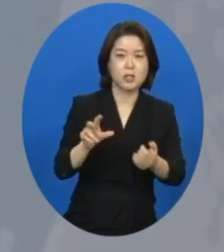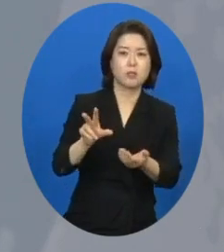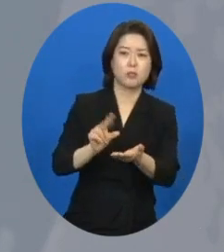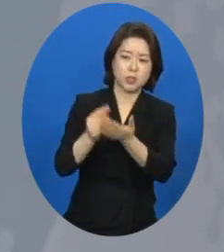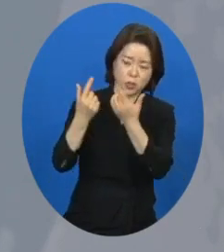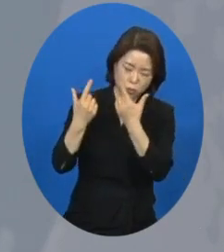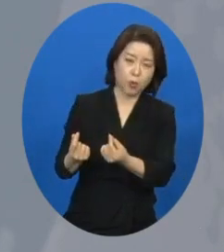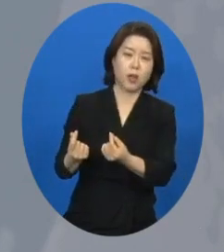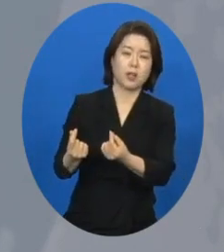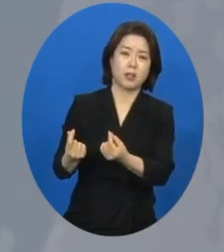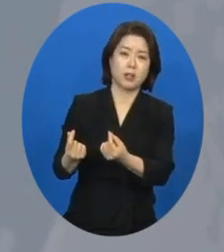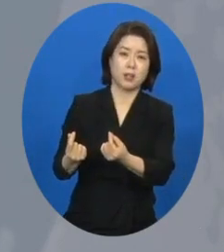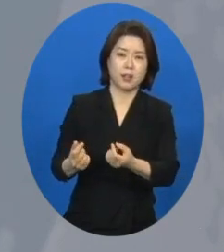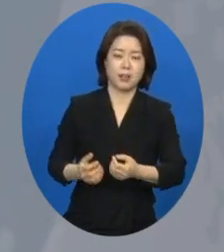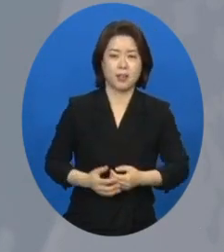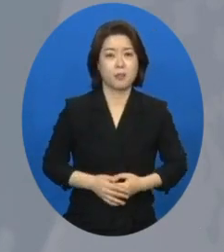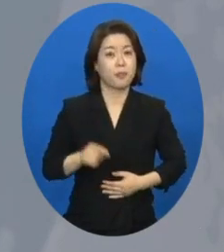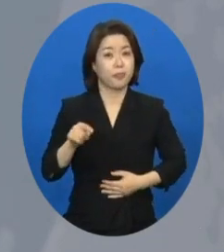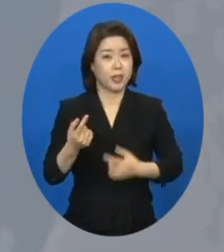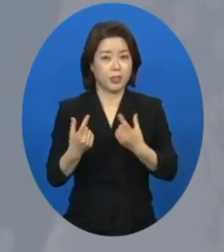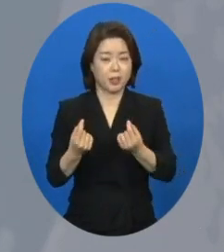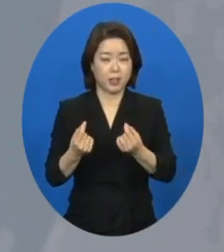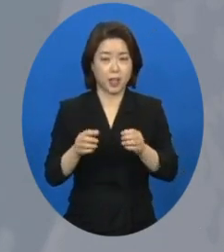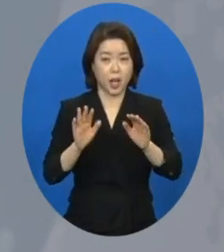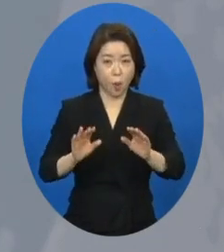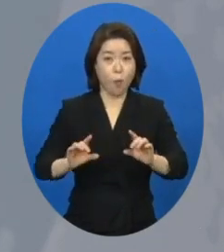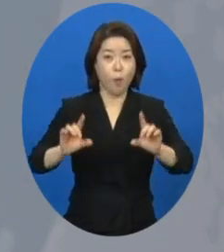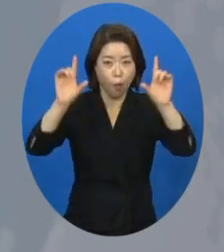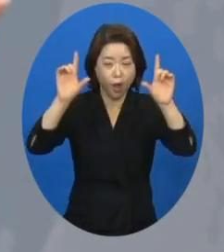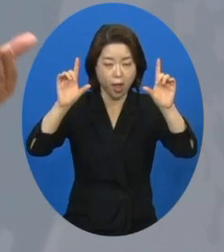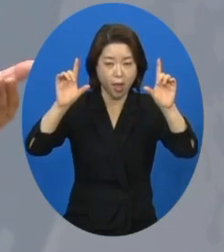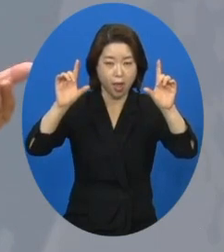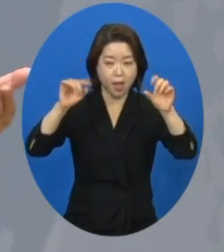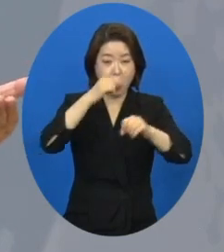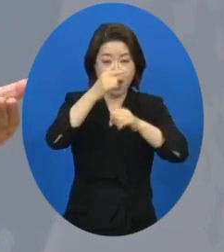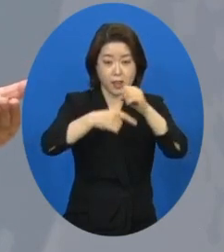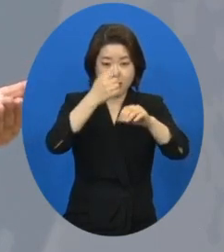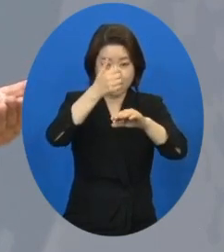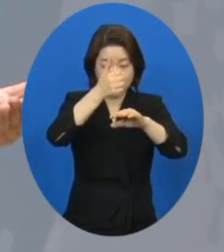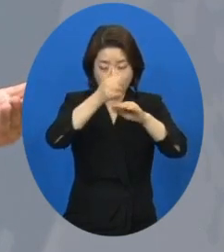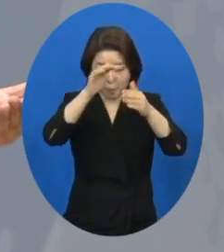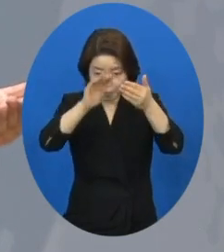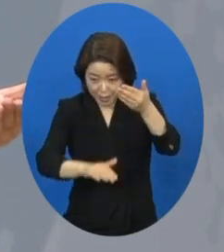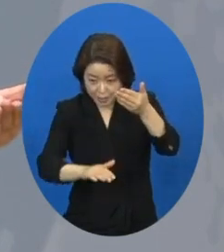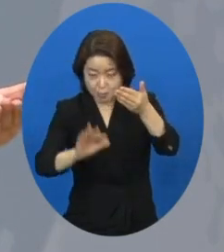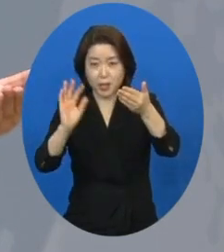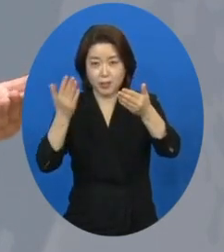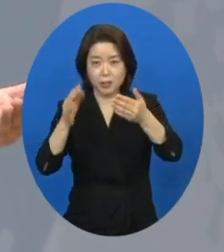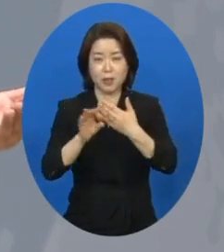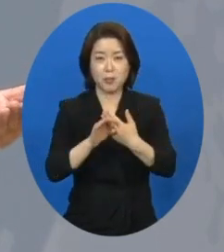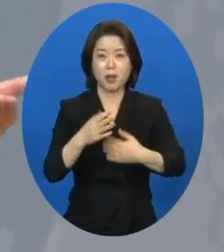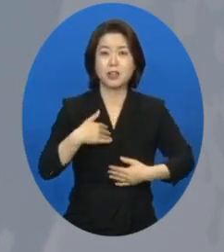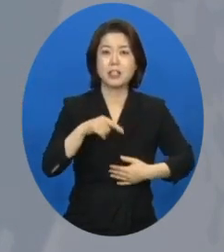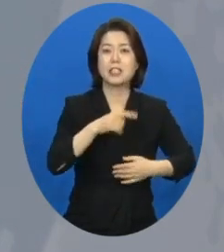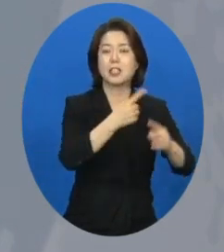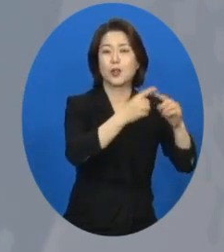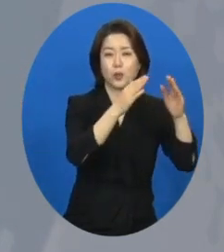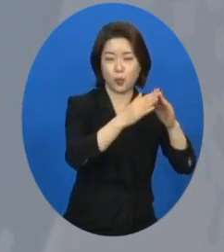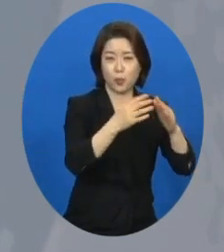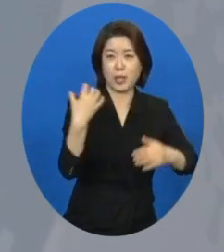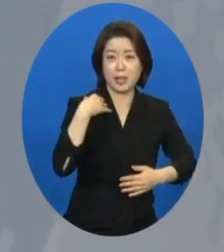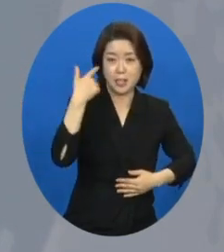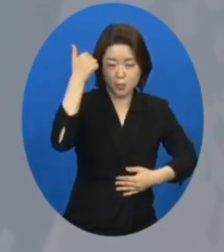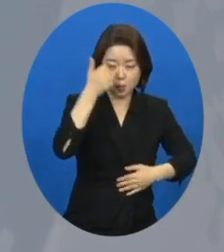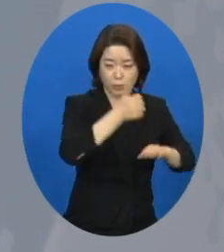같았고 그렇게 이제 올해 연말이면 제가 이제는 선한목자교회 담임 목사에서 은퇴를